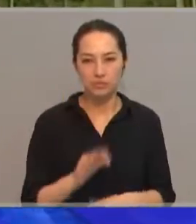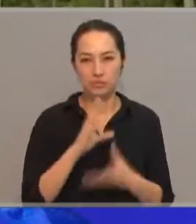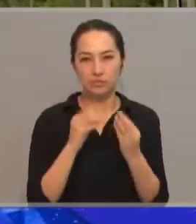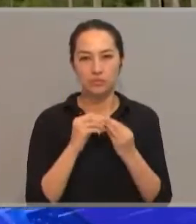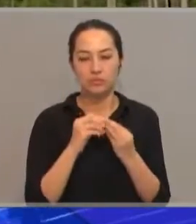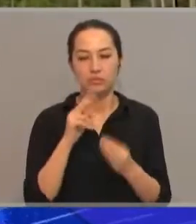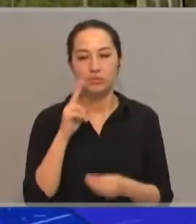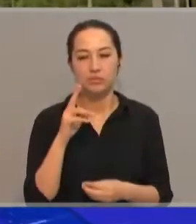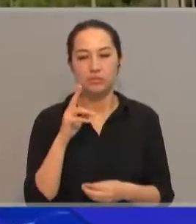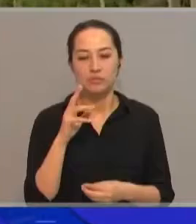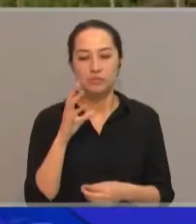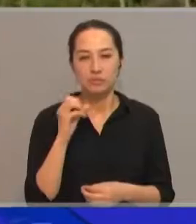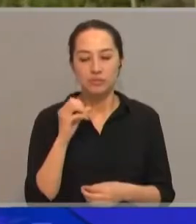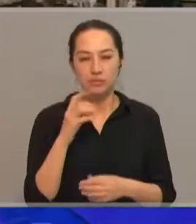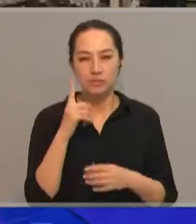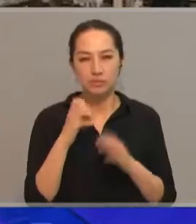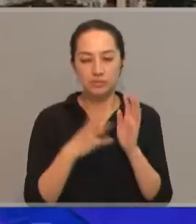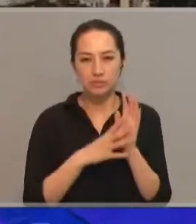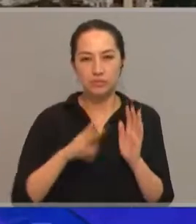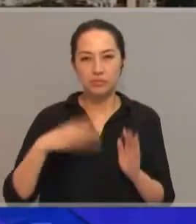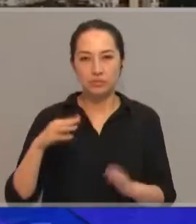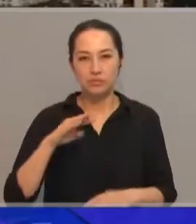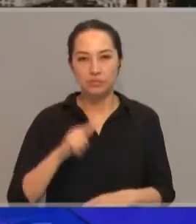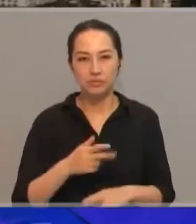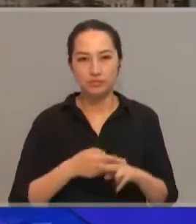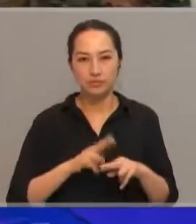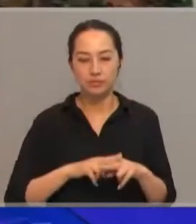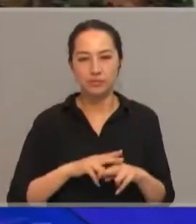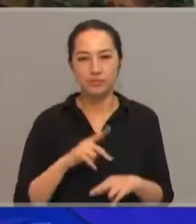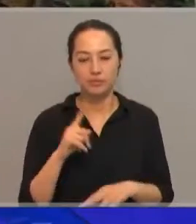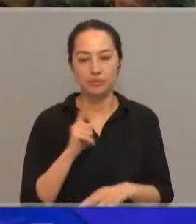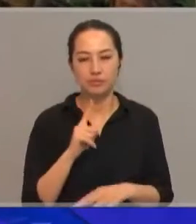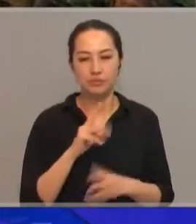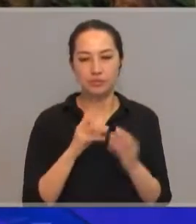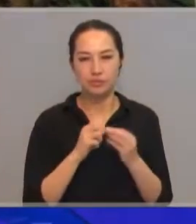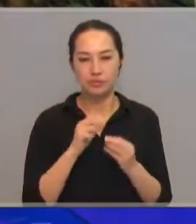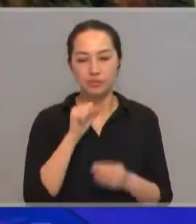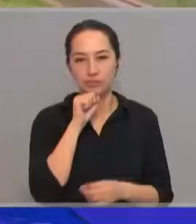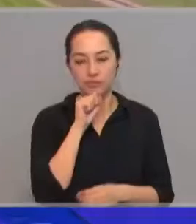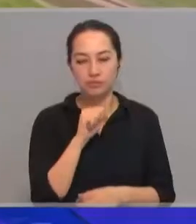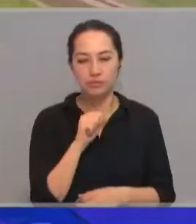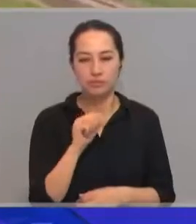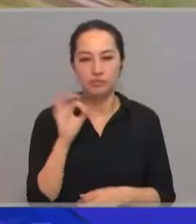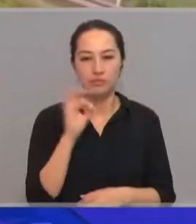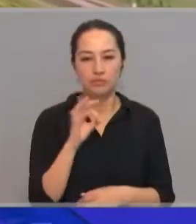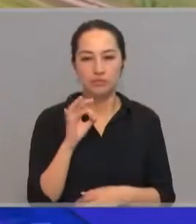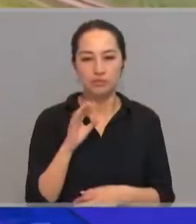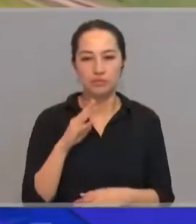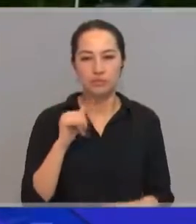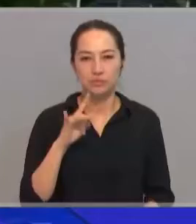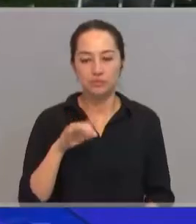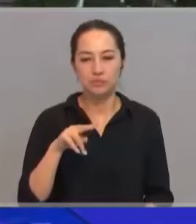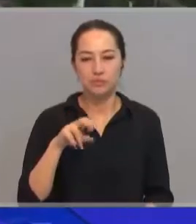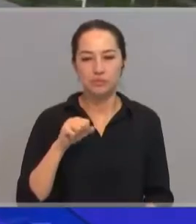до ковидного года и составил 109 миллиардов тенге. Это стало возможным благодаря существенному росту внутреннего